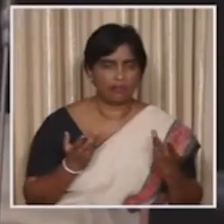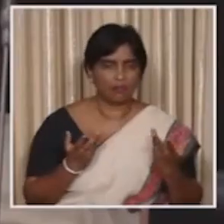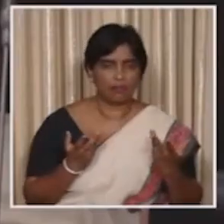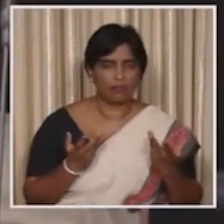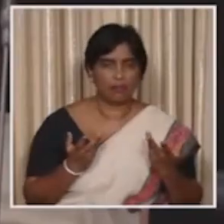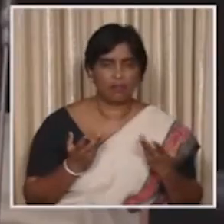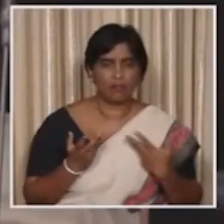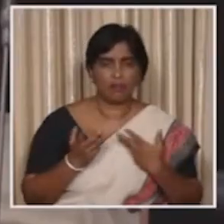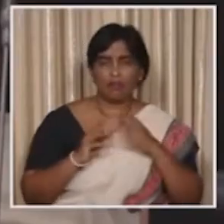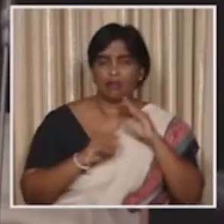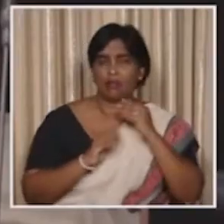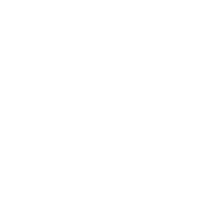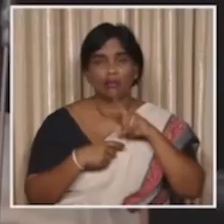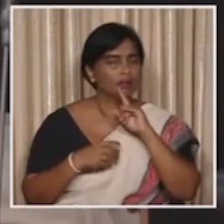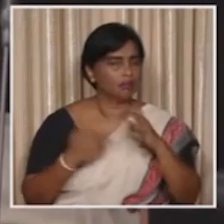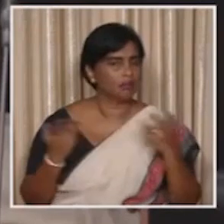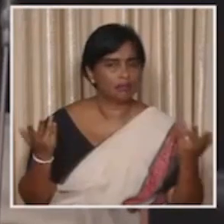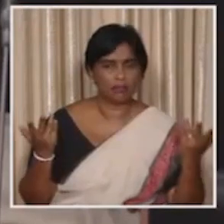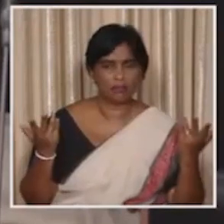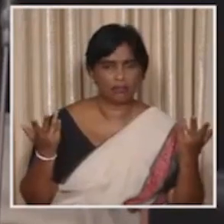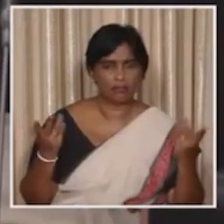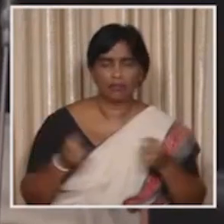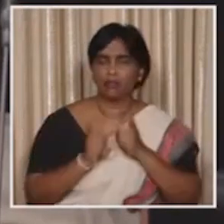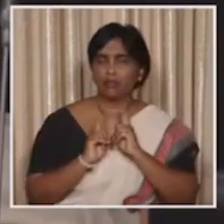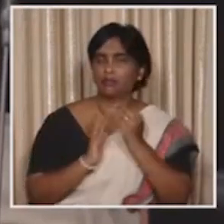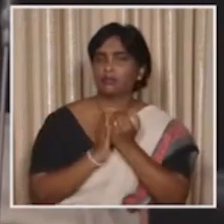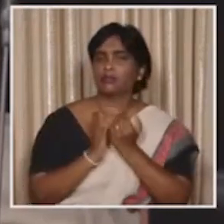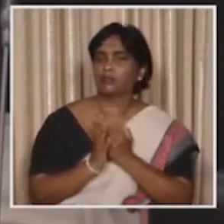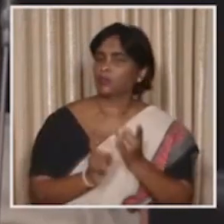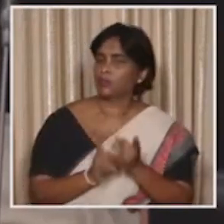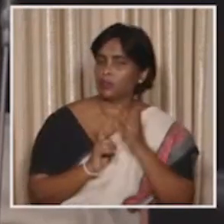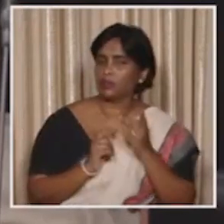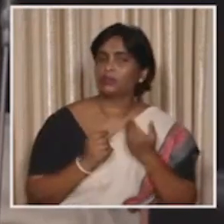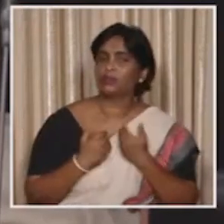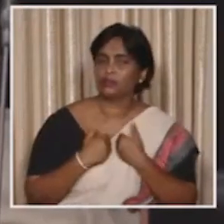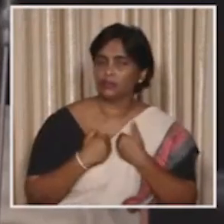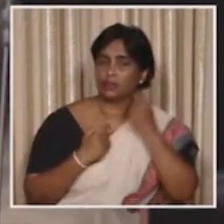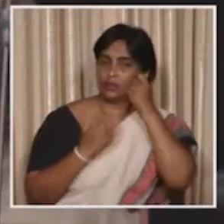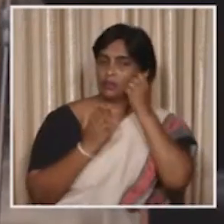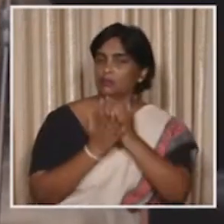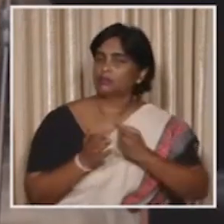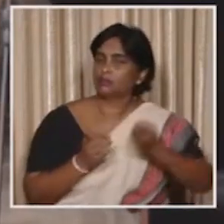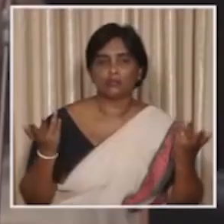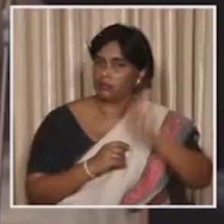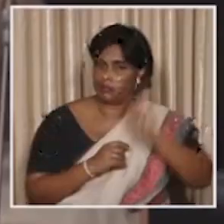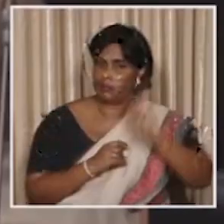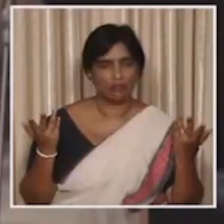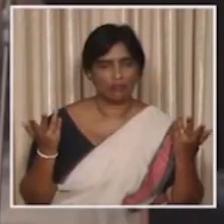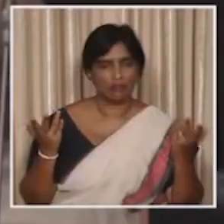මෙතන වරප්‍රසාදයක් නැහැනේ ස්ථාවර නියෝග අනුව අපි මේ යෝජනාව සම්මත